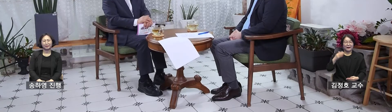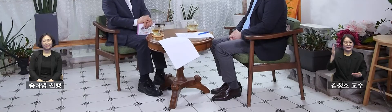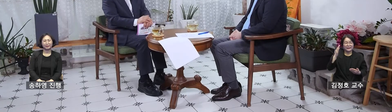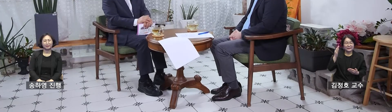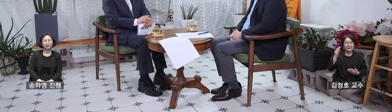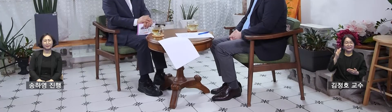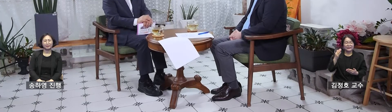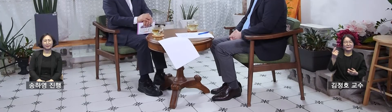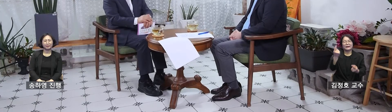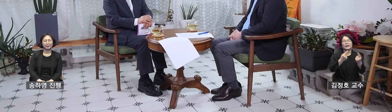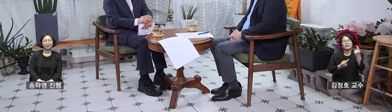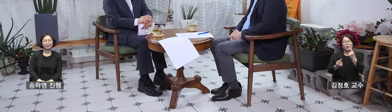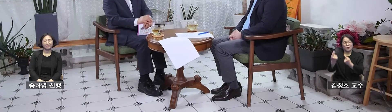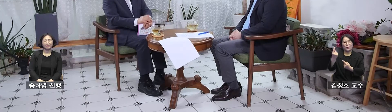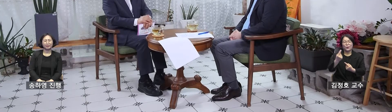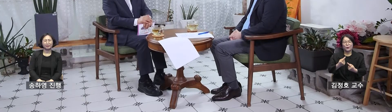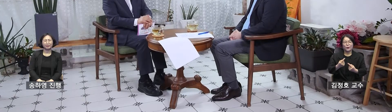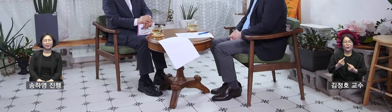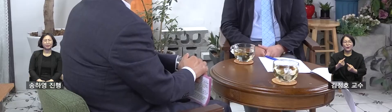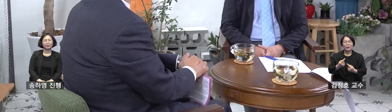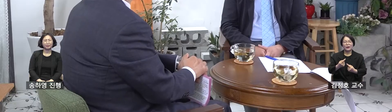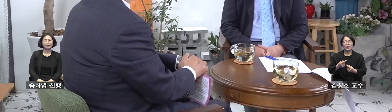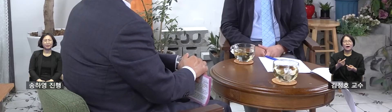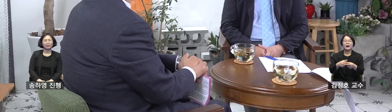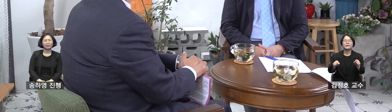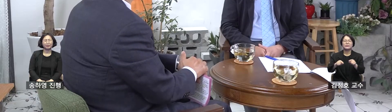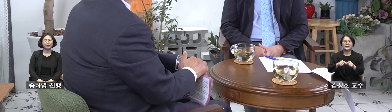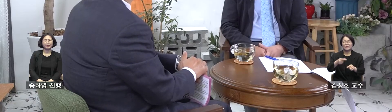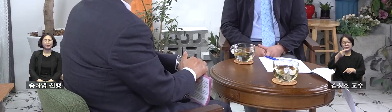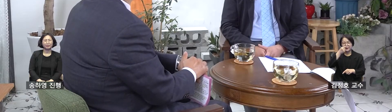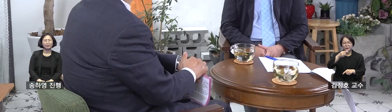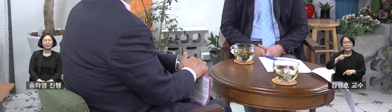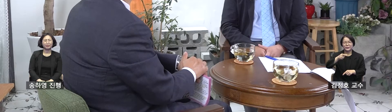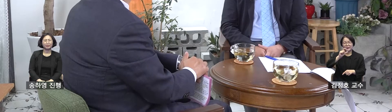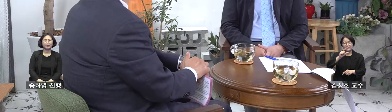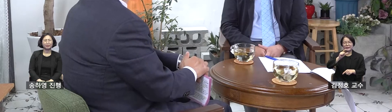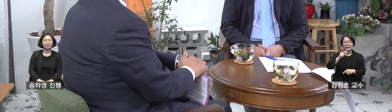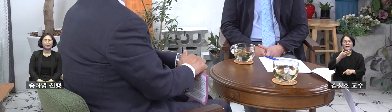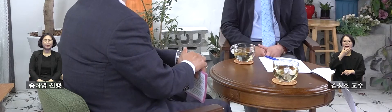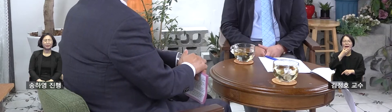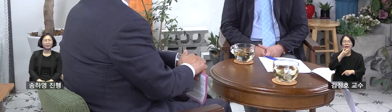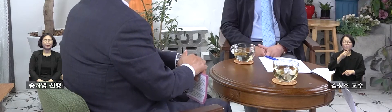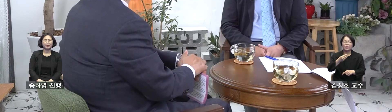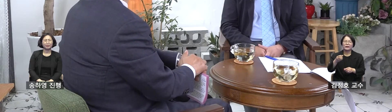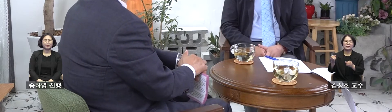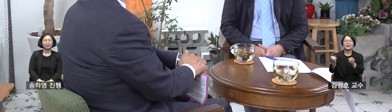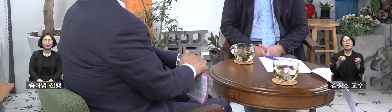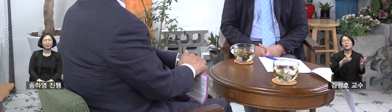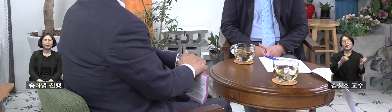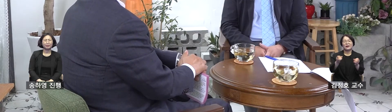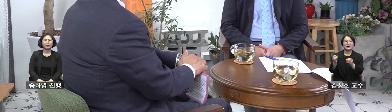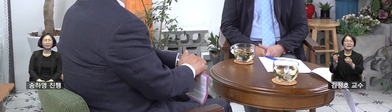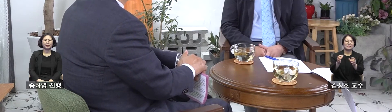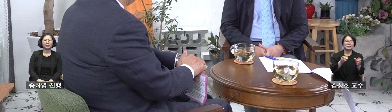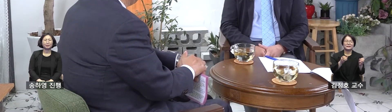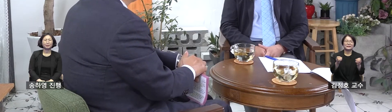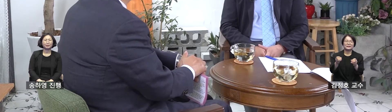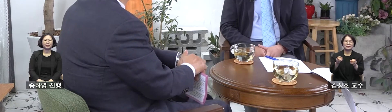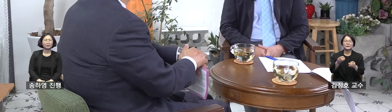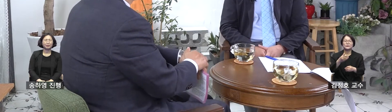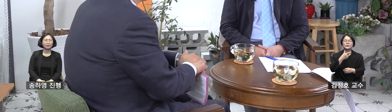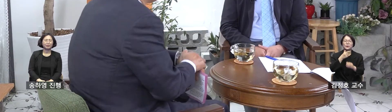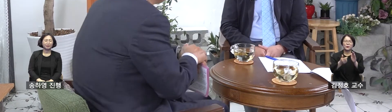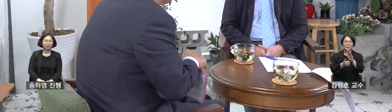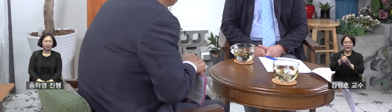수 있고 그때 소주 한잔 하면서도 행복한 과거 얘기를 할 수 있는 그런 소망을